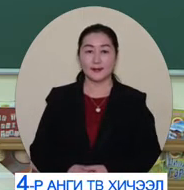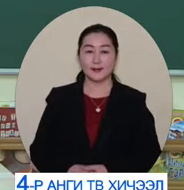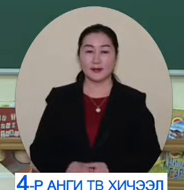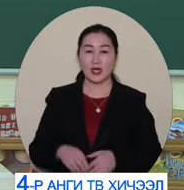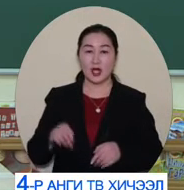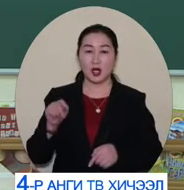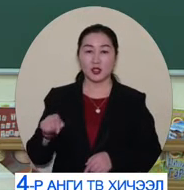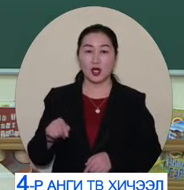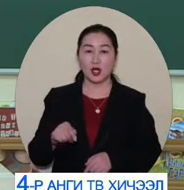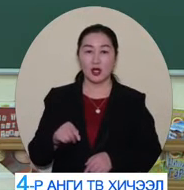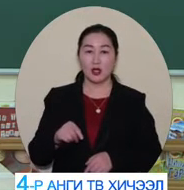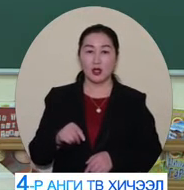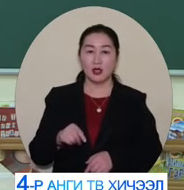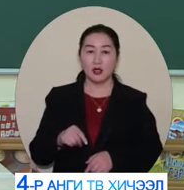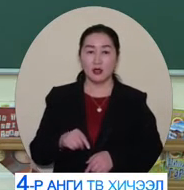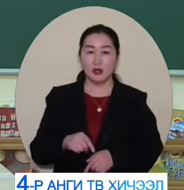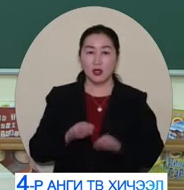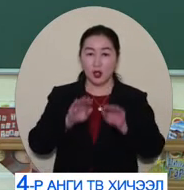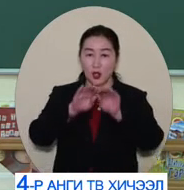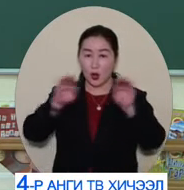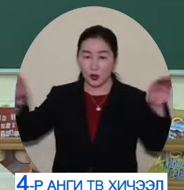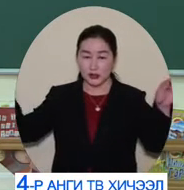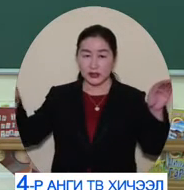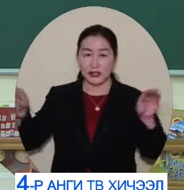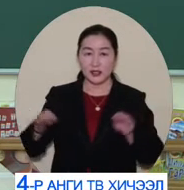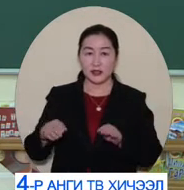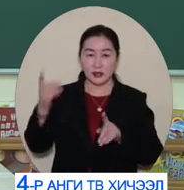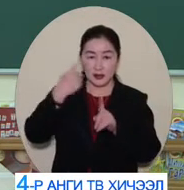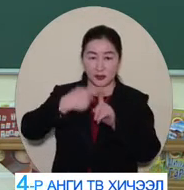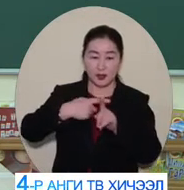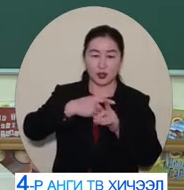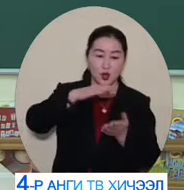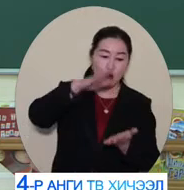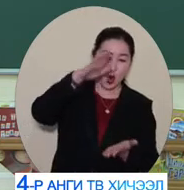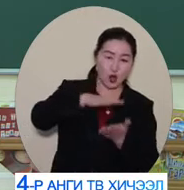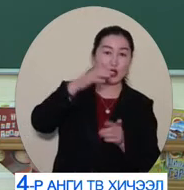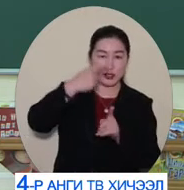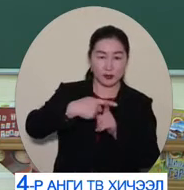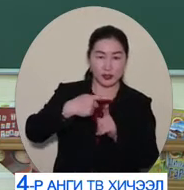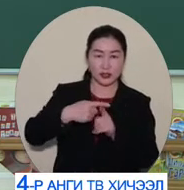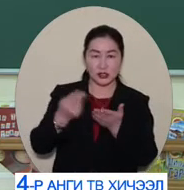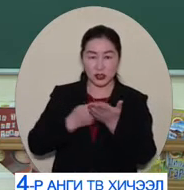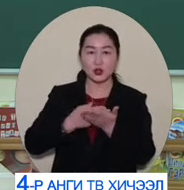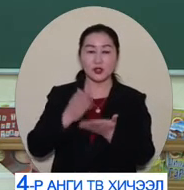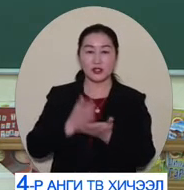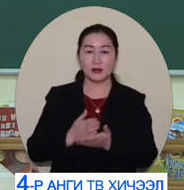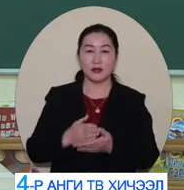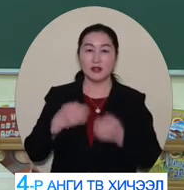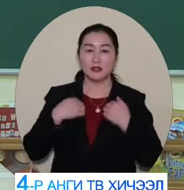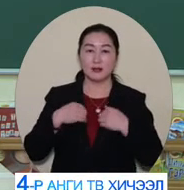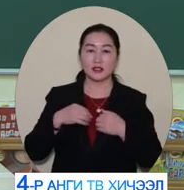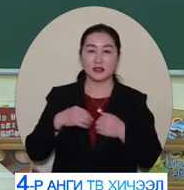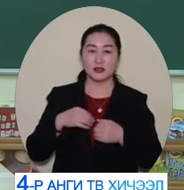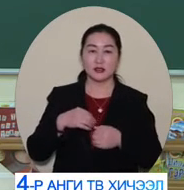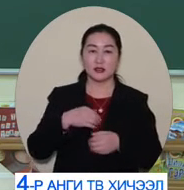багш нь хоёр хэмжээст урт дээрээ хоёр хэмжээст гэхлээр урт дээрээ өргөн нэмэгдээд явчих юм тийм ээ. За багш нь одоо та нарт нэг даалгавар